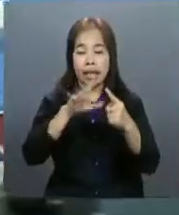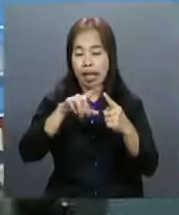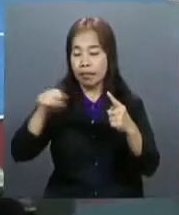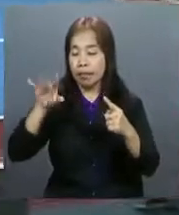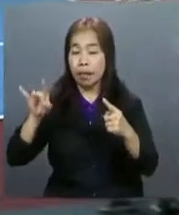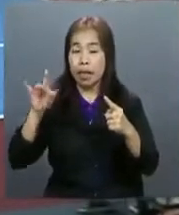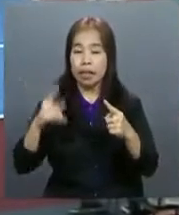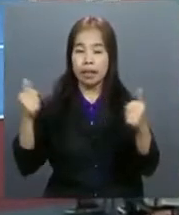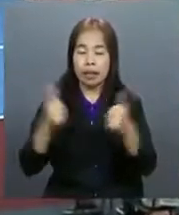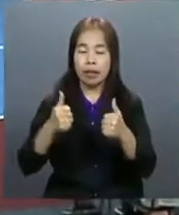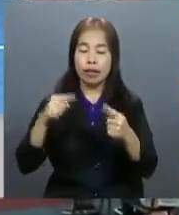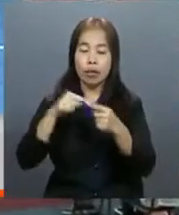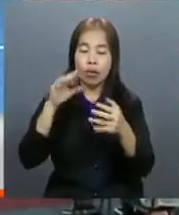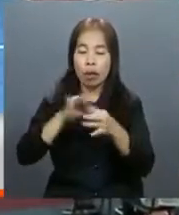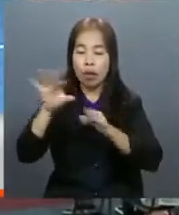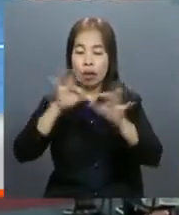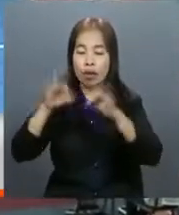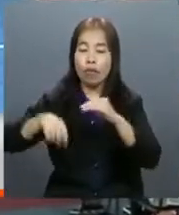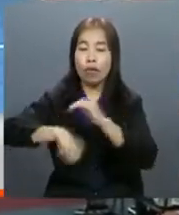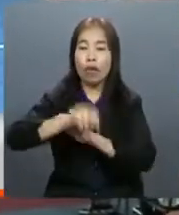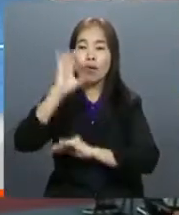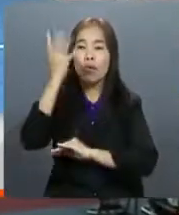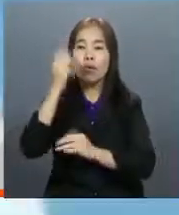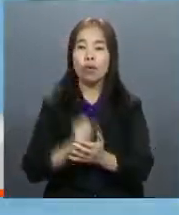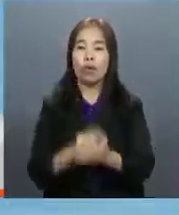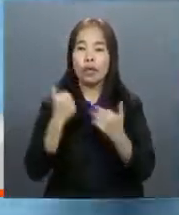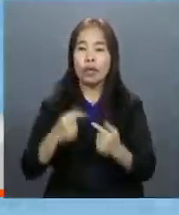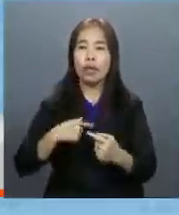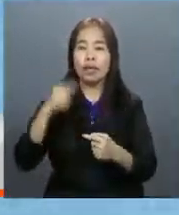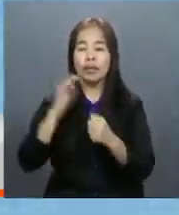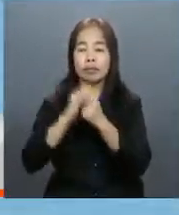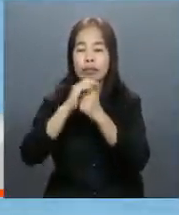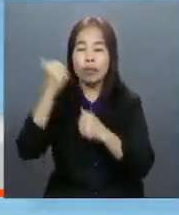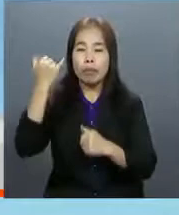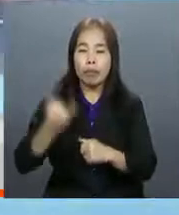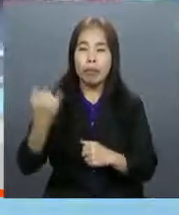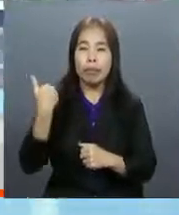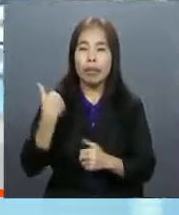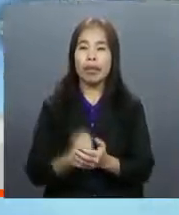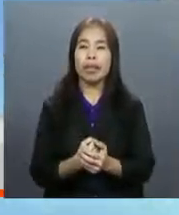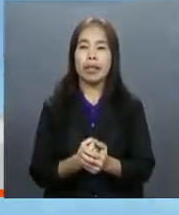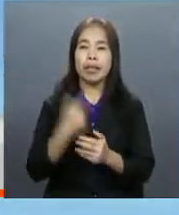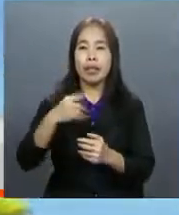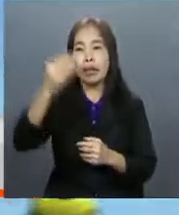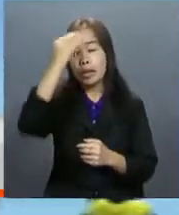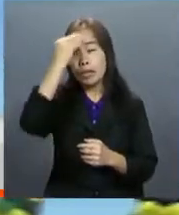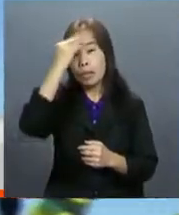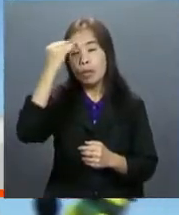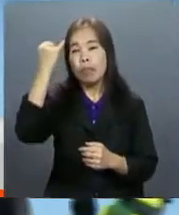ท้ายไปแข่งฟุตซอลโลกปรากฏว่าญี่ปุ่นพลิกแพ้คีร์กีสถาน 2-6 ทำให้ญี่ปุ่นพลาดไปแข่งฟุตซอลโลกเป็นครั้งแรกในรอบ12